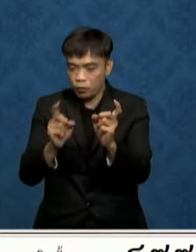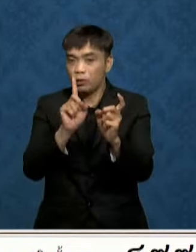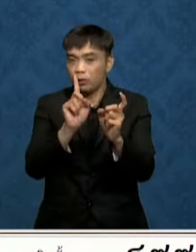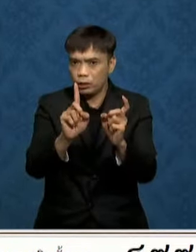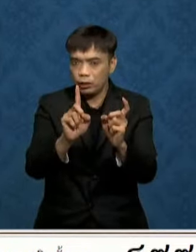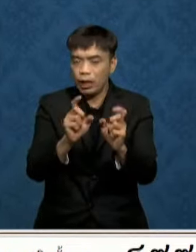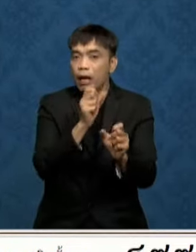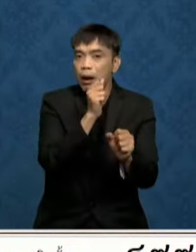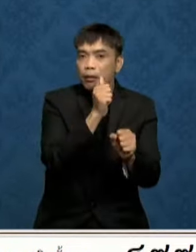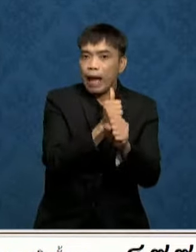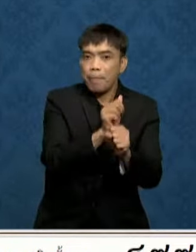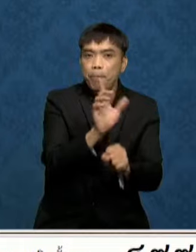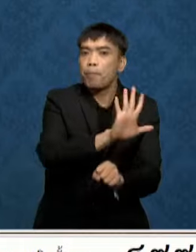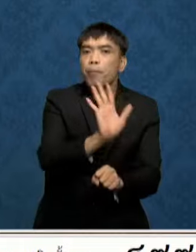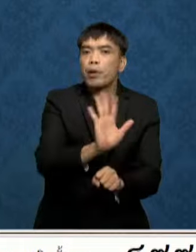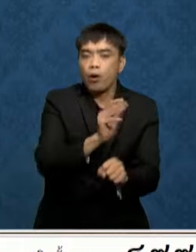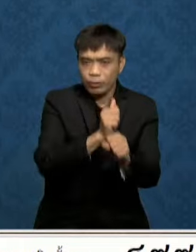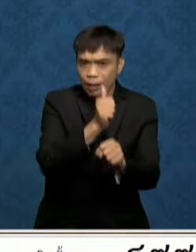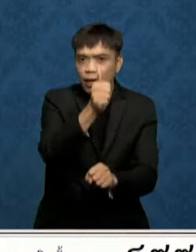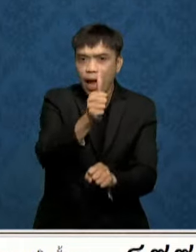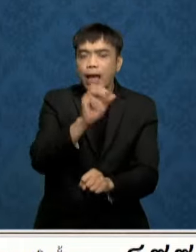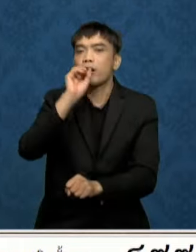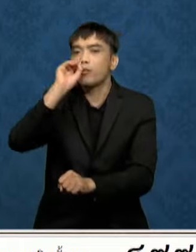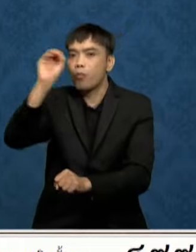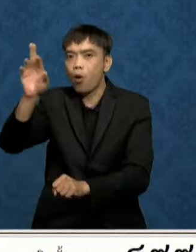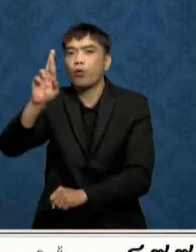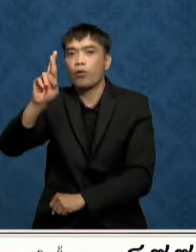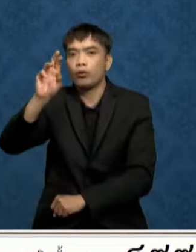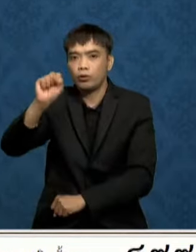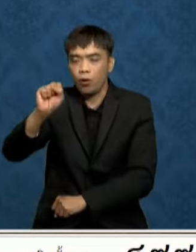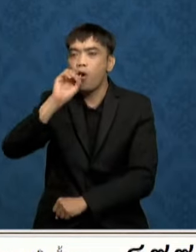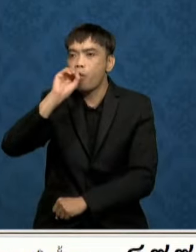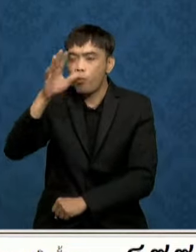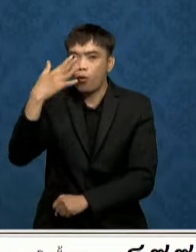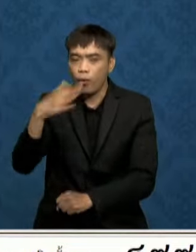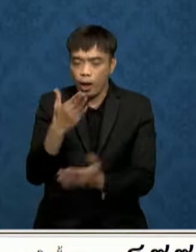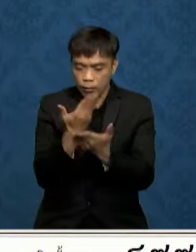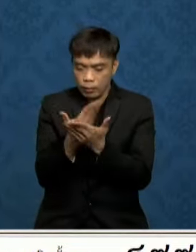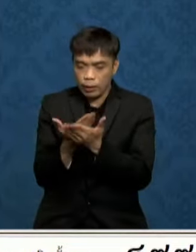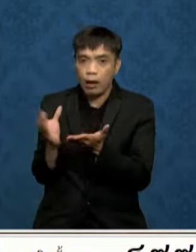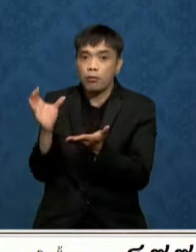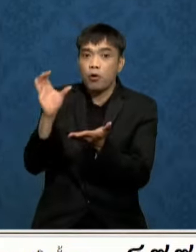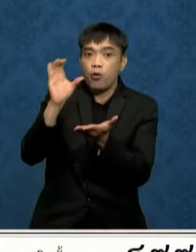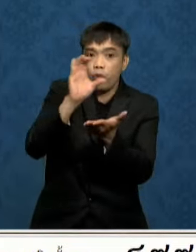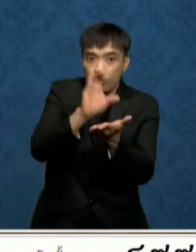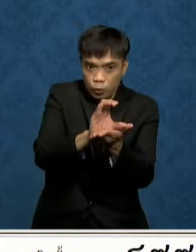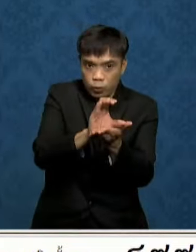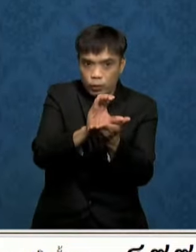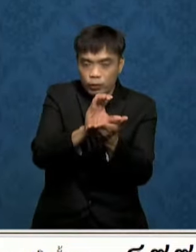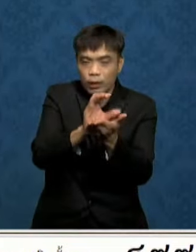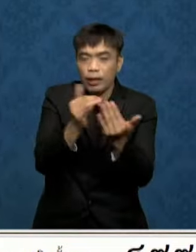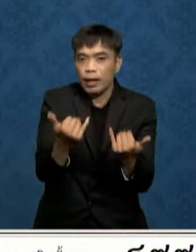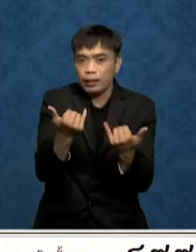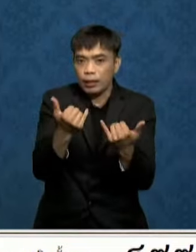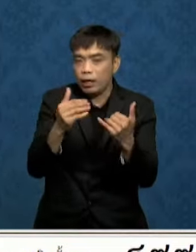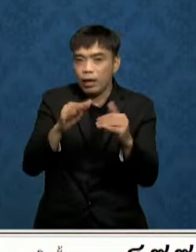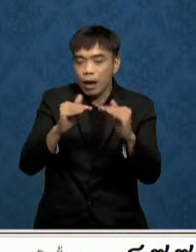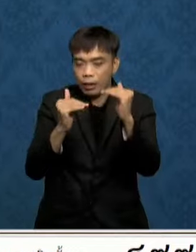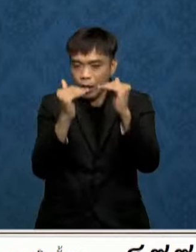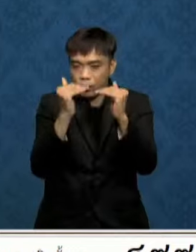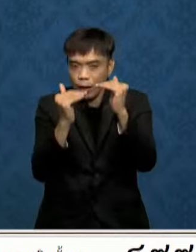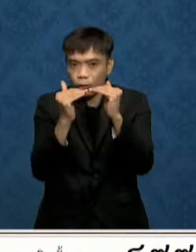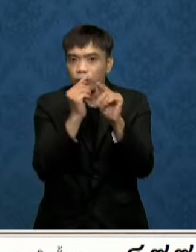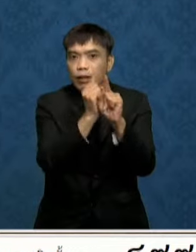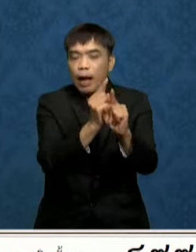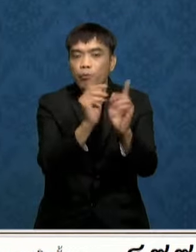ทำก็ได้ก็แค่บอกกับสภาว่ารายจ่ายลงทุนในรอบนี้เนี่ยมันจะไม่เท่ากับสัดส่วนที่กำหนดไว้ตาม